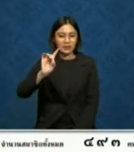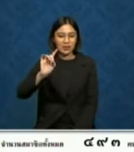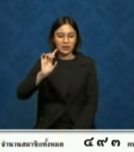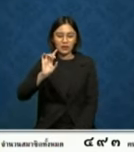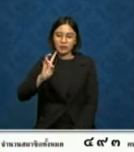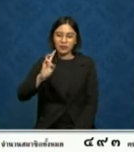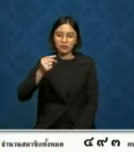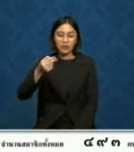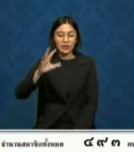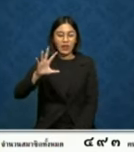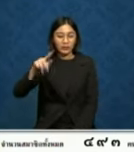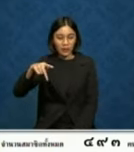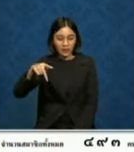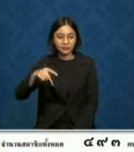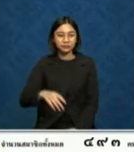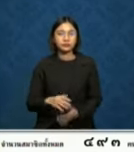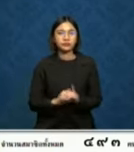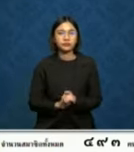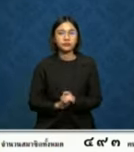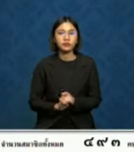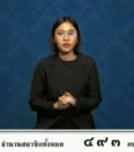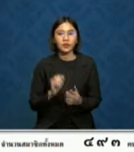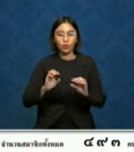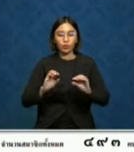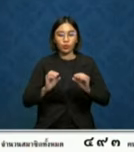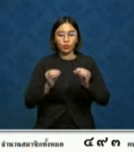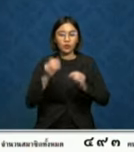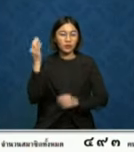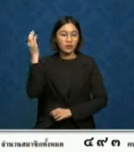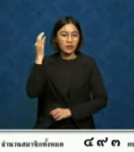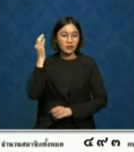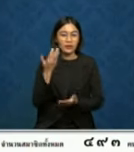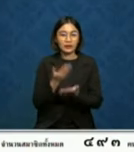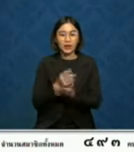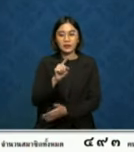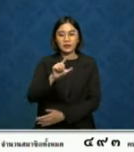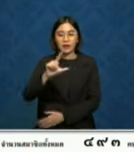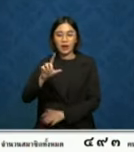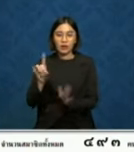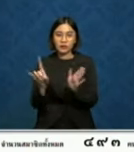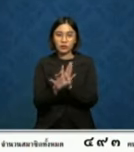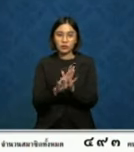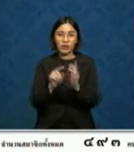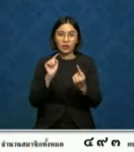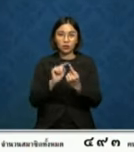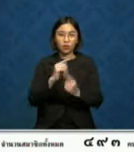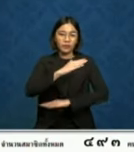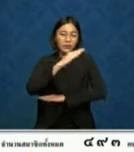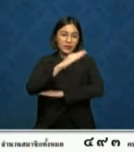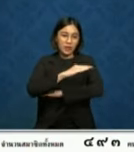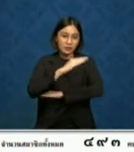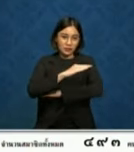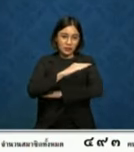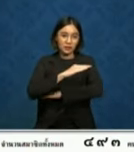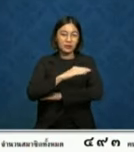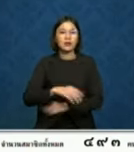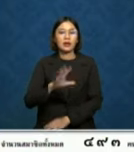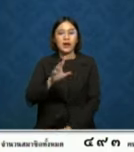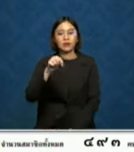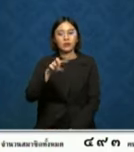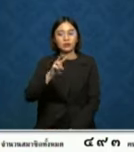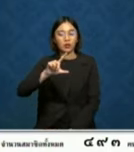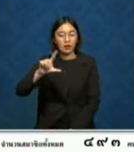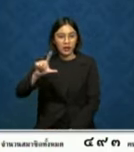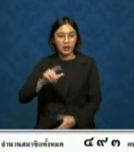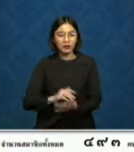5,000บาทถัดไปครับสื่อวิทยุอีกประมาณ 1ล้านบาทและสุดท้ายสื่อสิ่งพิมพ์กว่า 5.2ล้าน